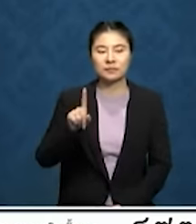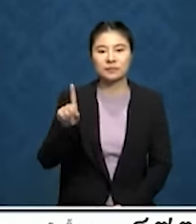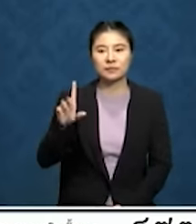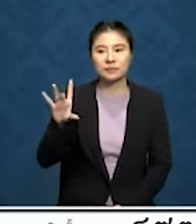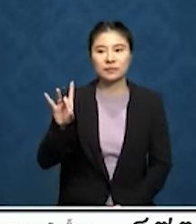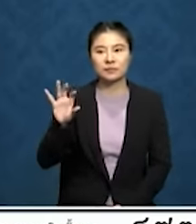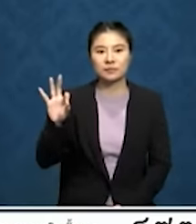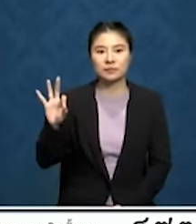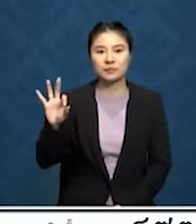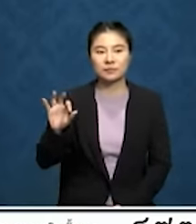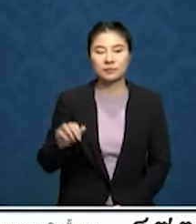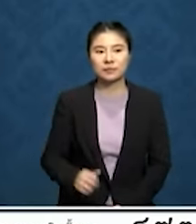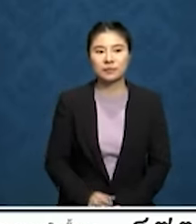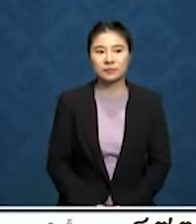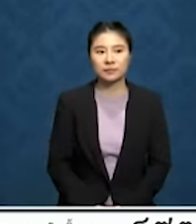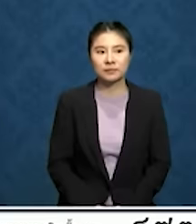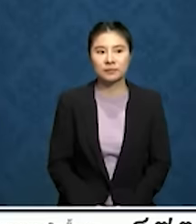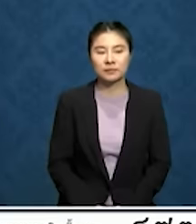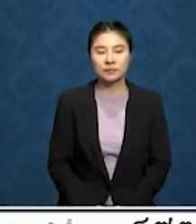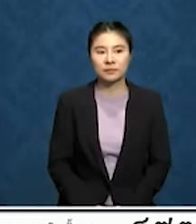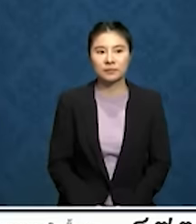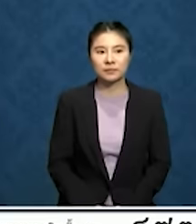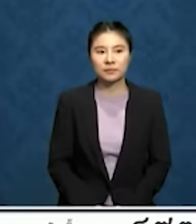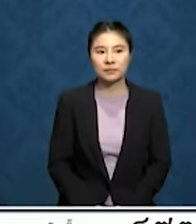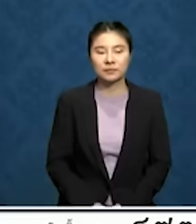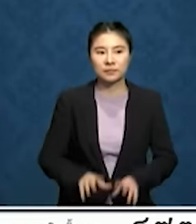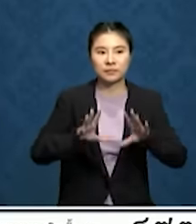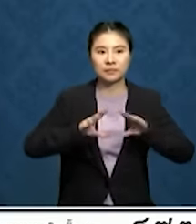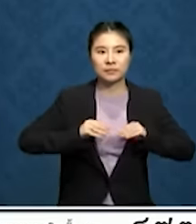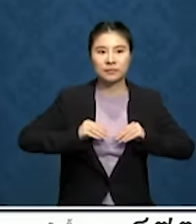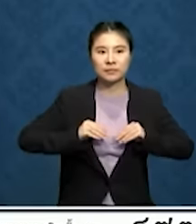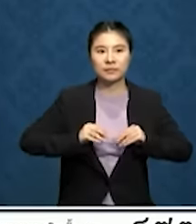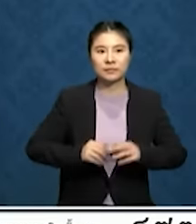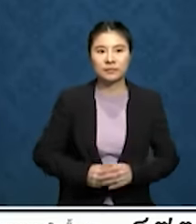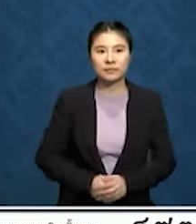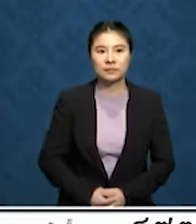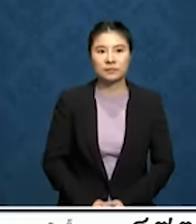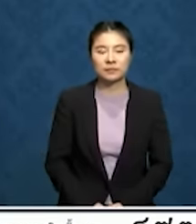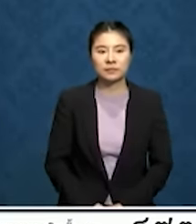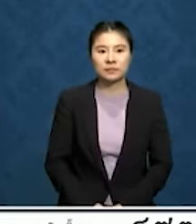189นายนิพนธ์คนขยัน เห็นชอบครับ